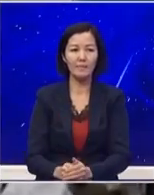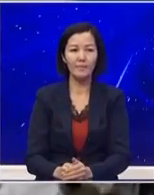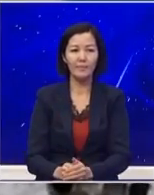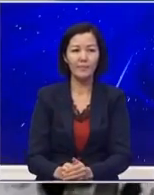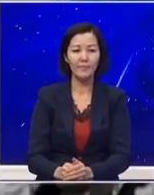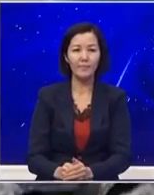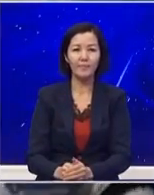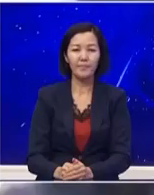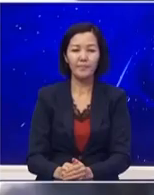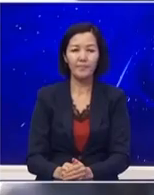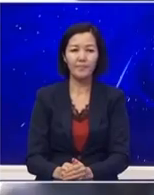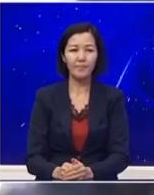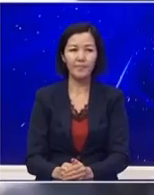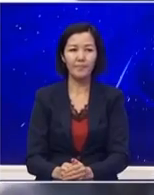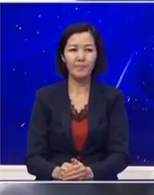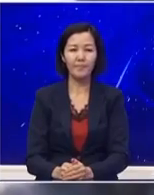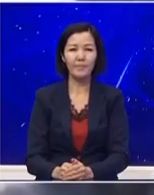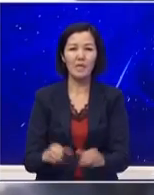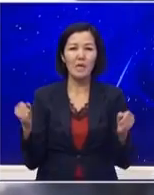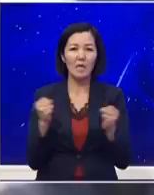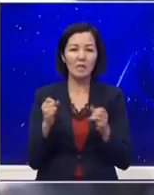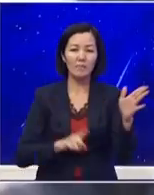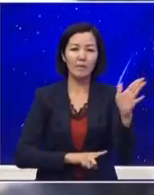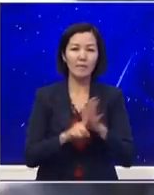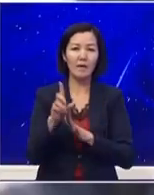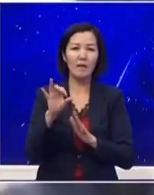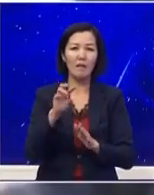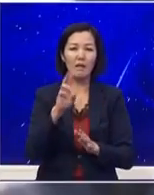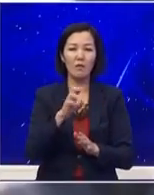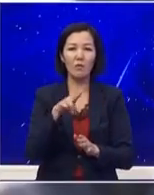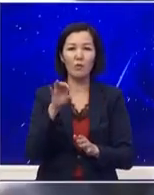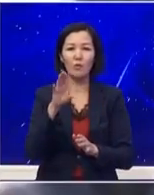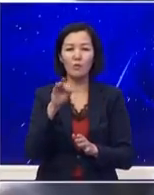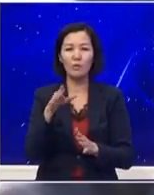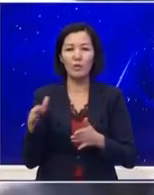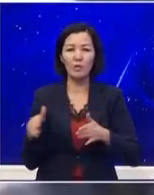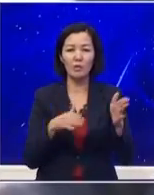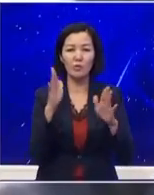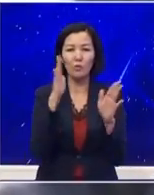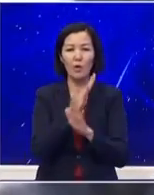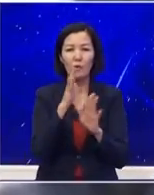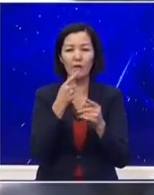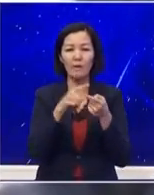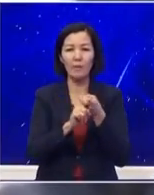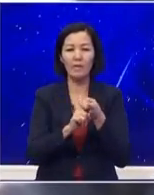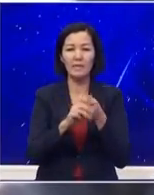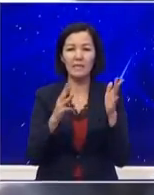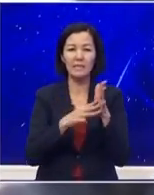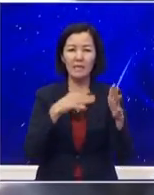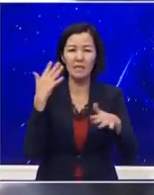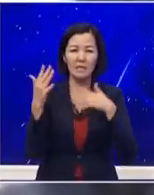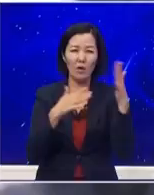свыше 25-30 метров в секунду. Қыс басталғалы Алагөл Үшарал Достық тас жолының ауа райына байланысты 8 дауылды